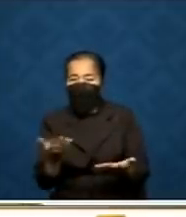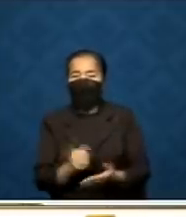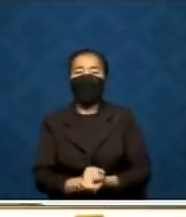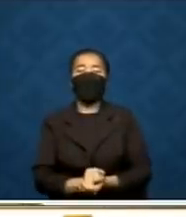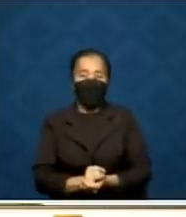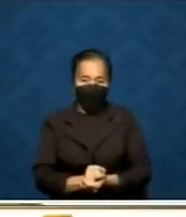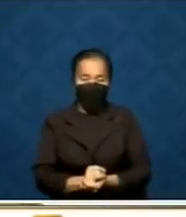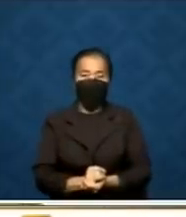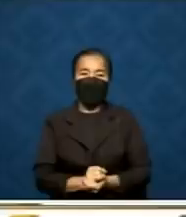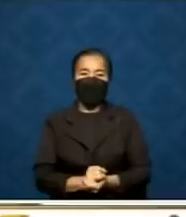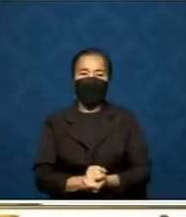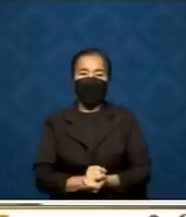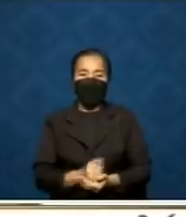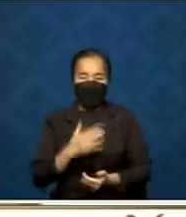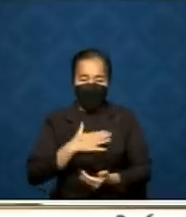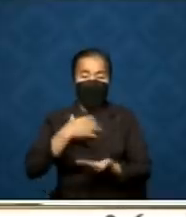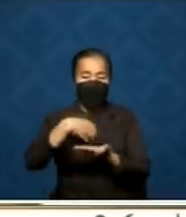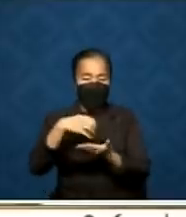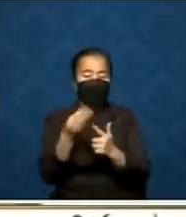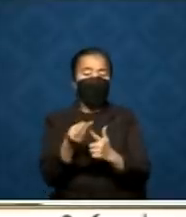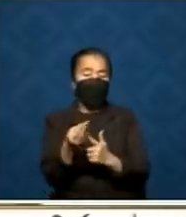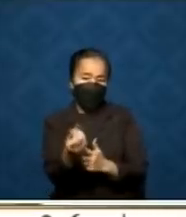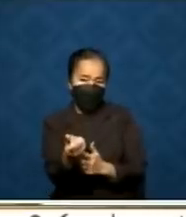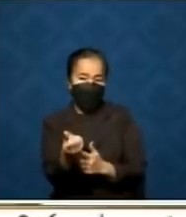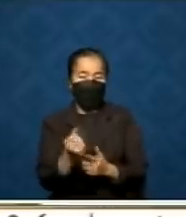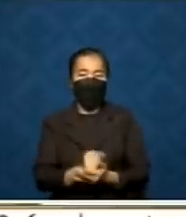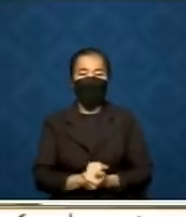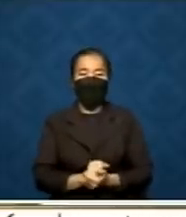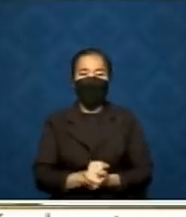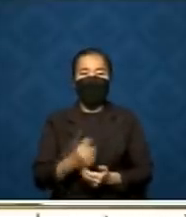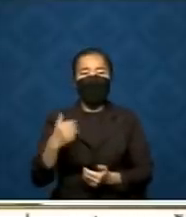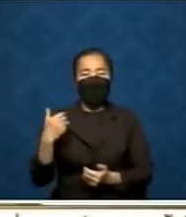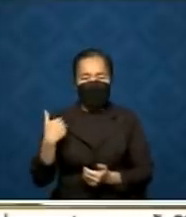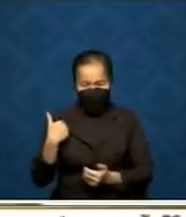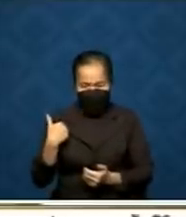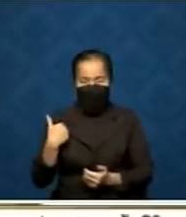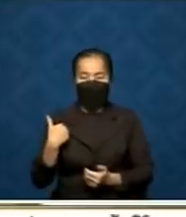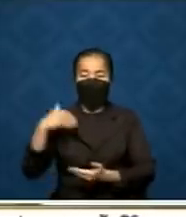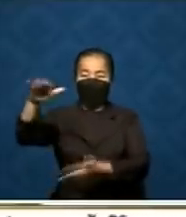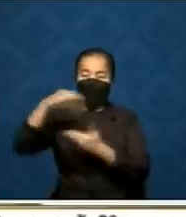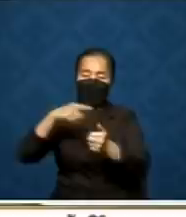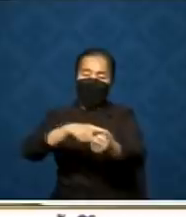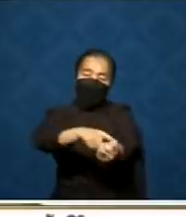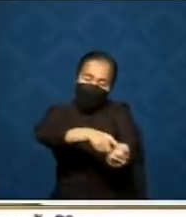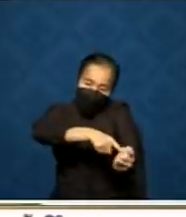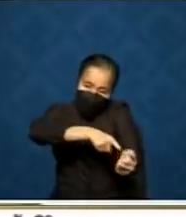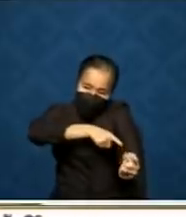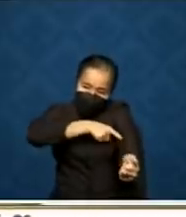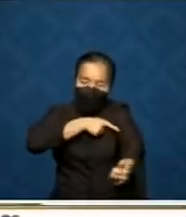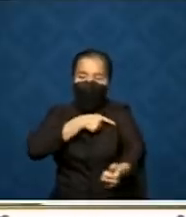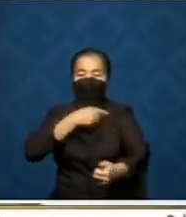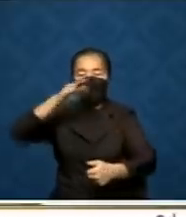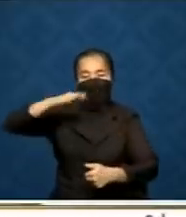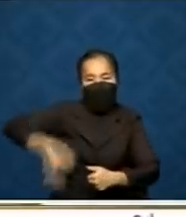ว่าเดี๋ยวจะพูดให้รายละเอียดแต่มันมีมามันก็ช้าช้าแล้วก็ไม่